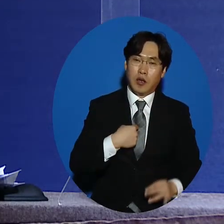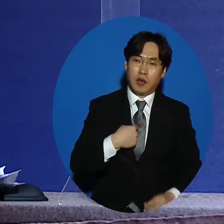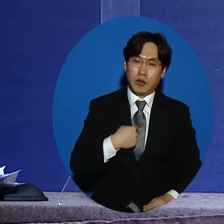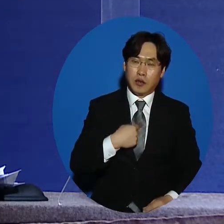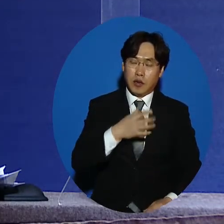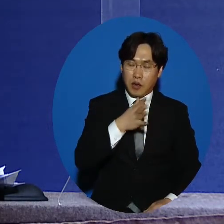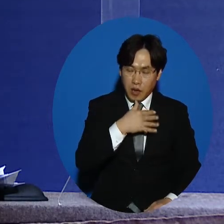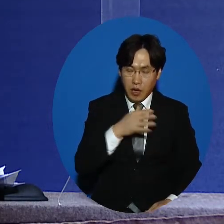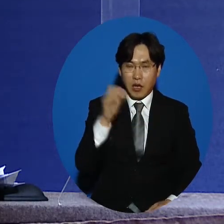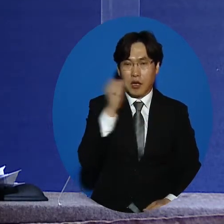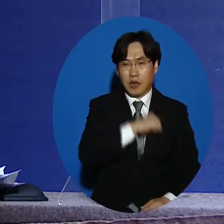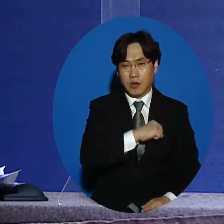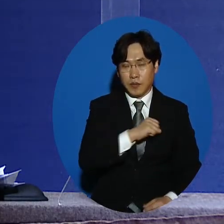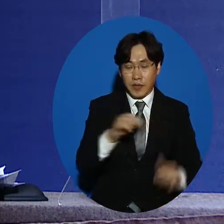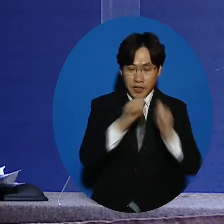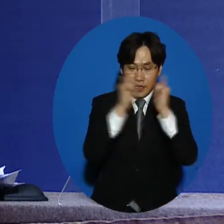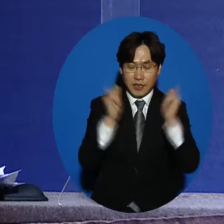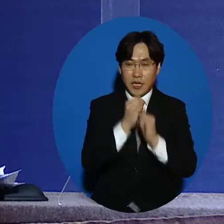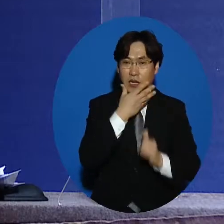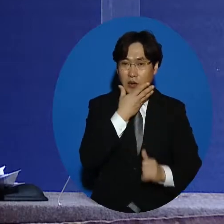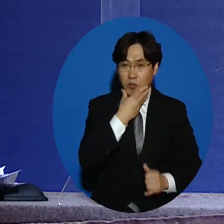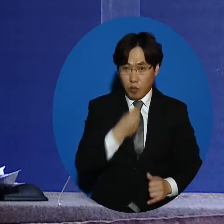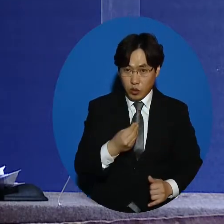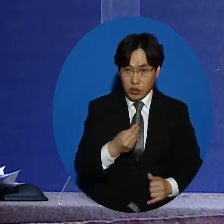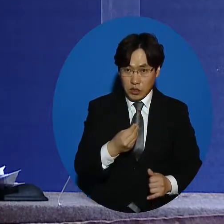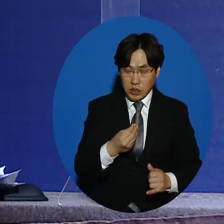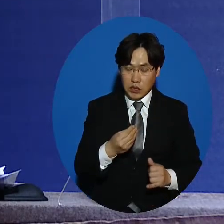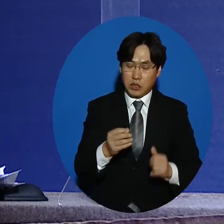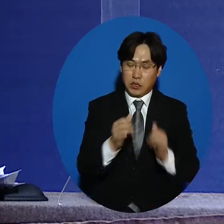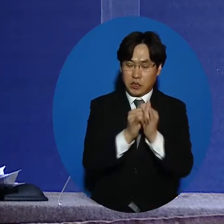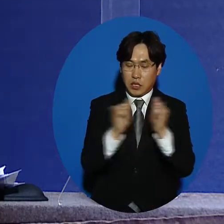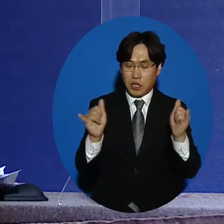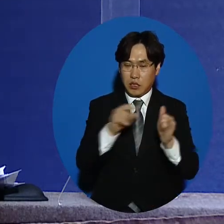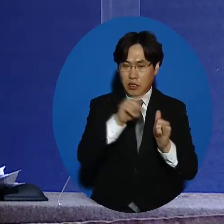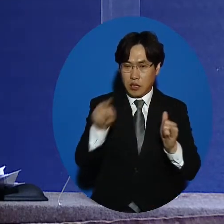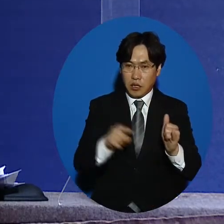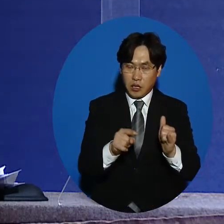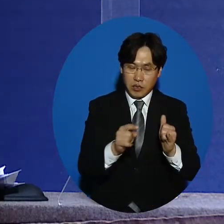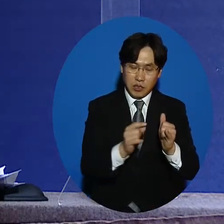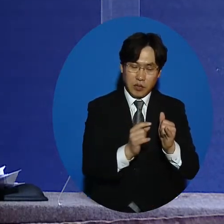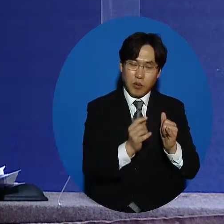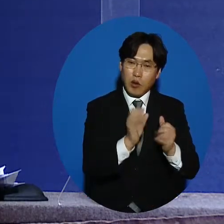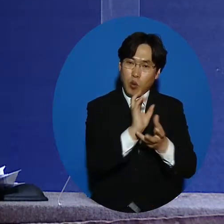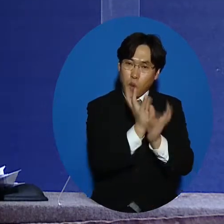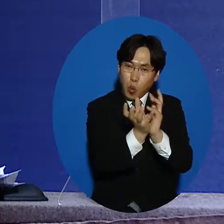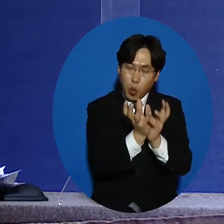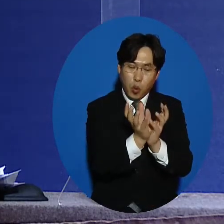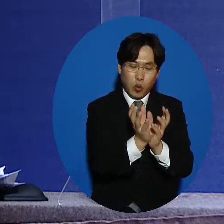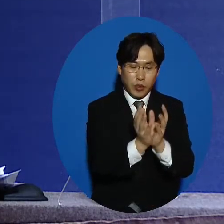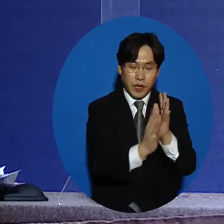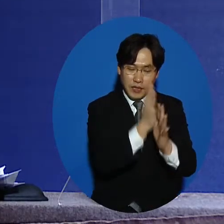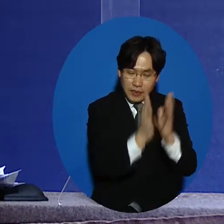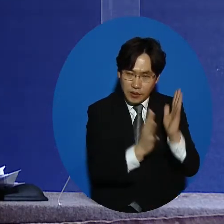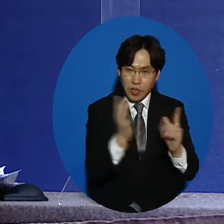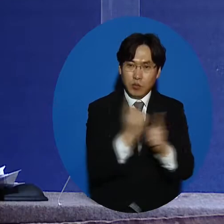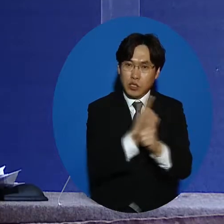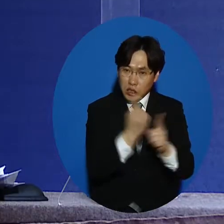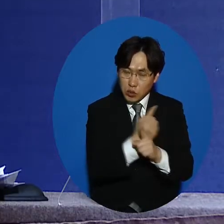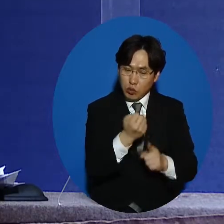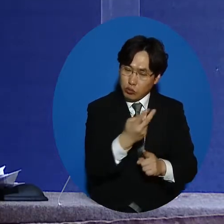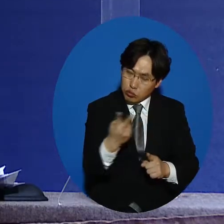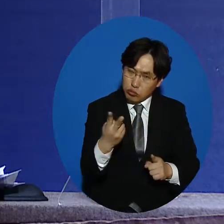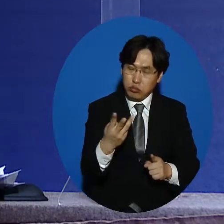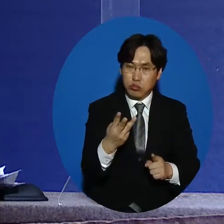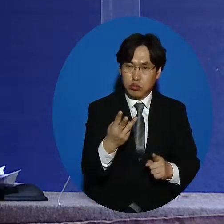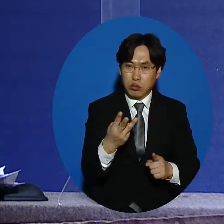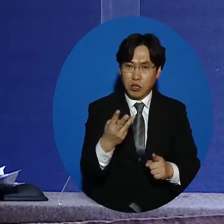놀랐습니다. 왜냐하면 사회복지사들에 의해서 뭐 원예 치료나 무슨 치료 몇 번 하고 그다음에